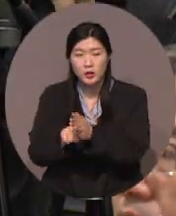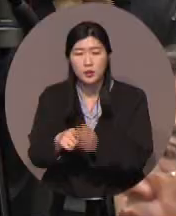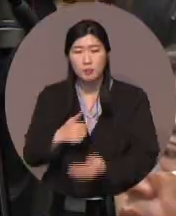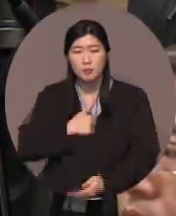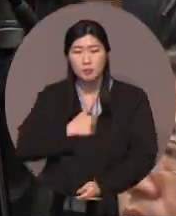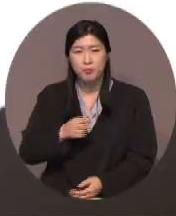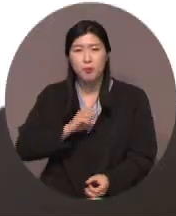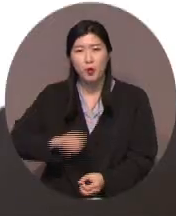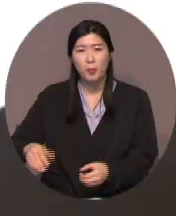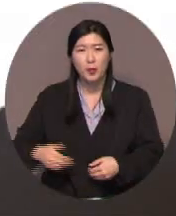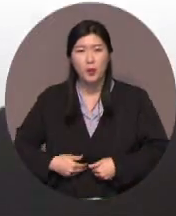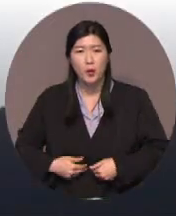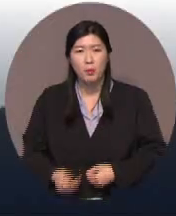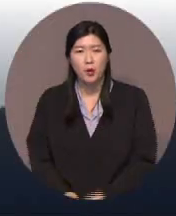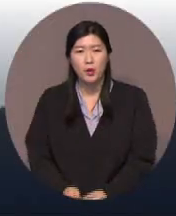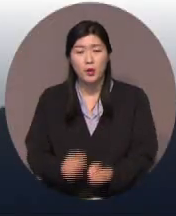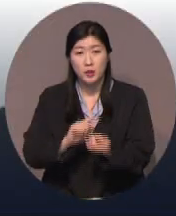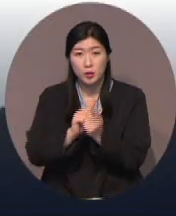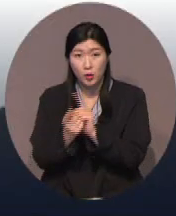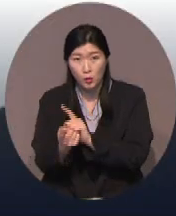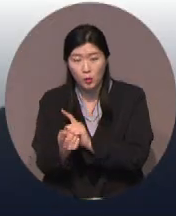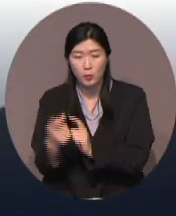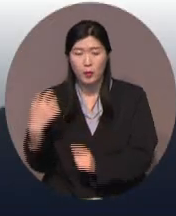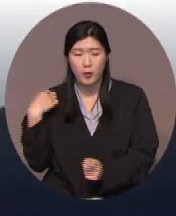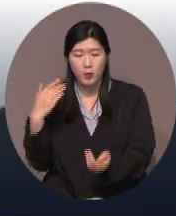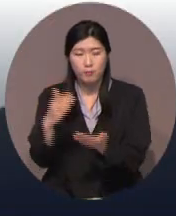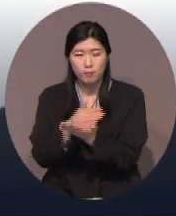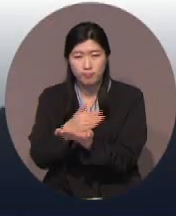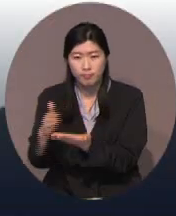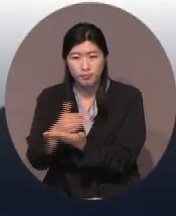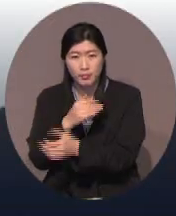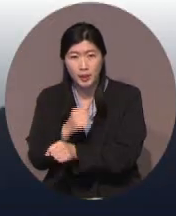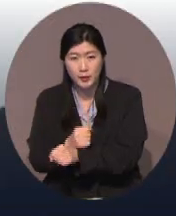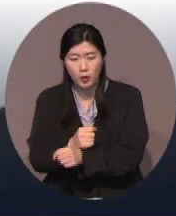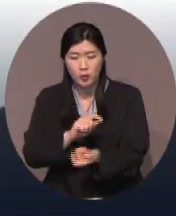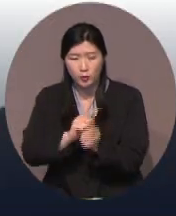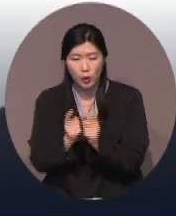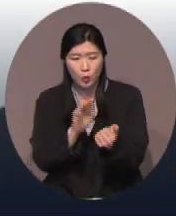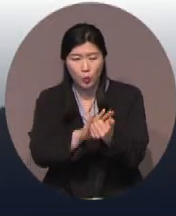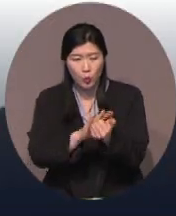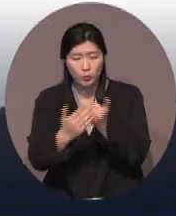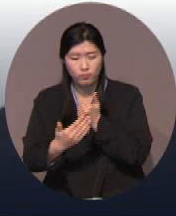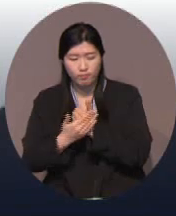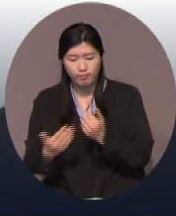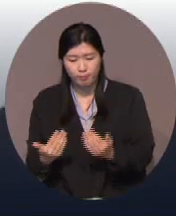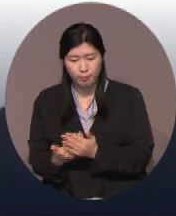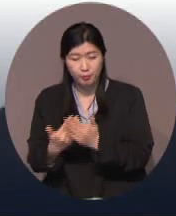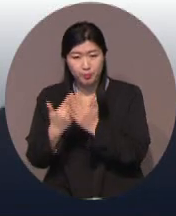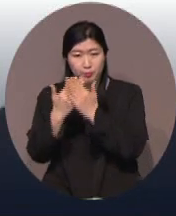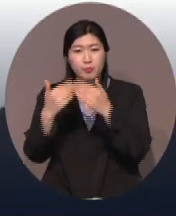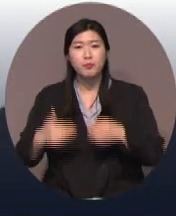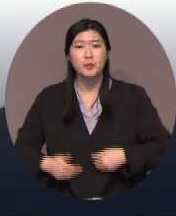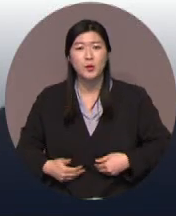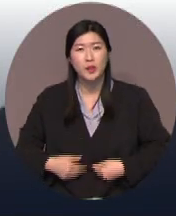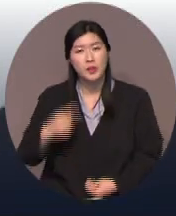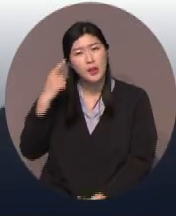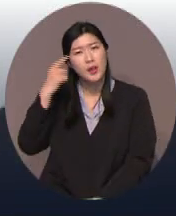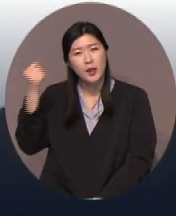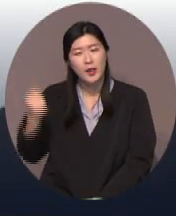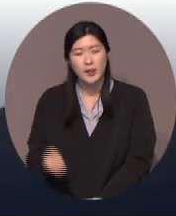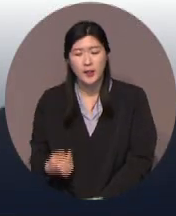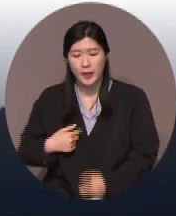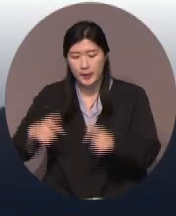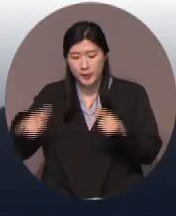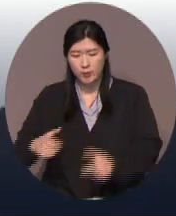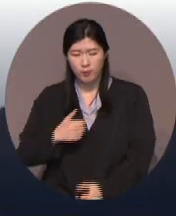했습니다 서로 역할을 분명히 나누면서 서로의 발전을 위해서 협력하고 해야 된다고 합니다 우리